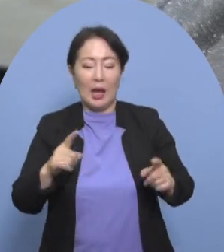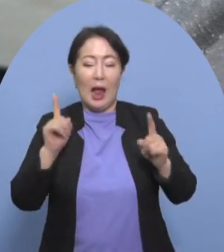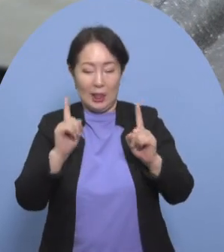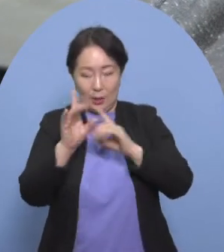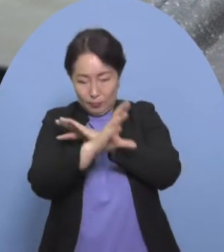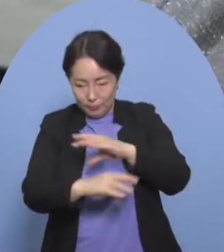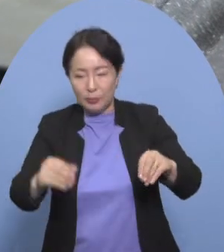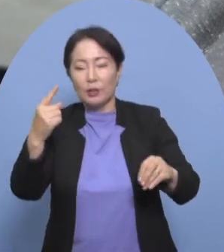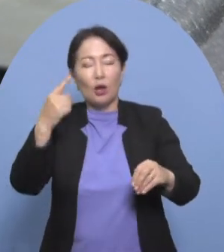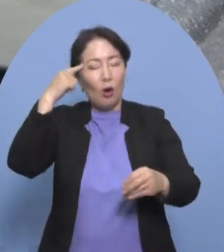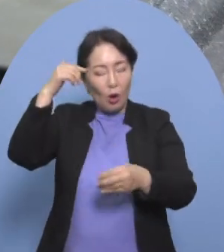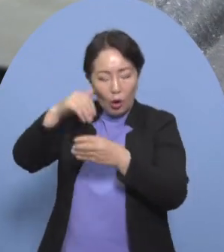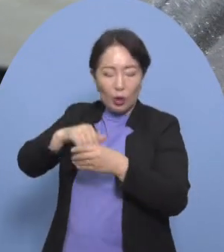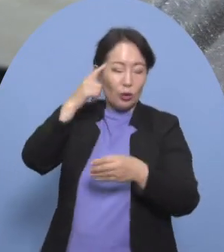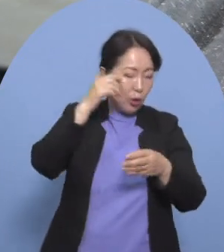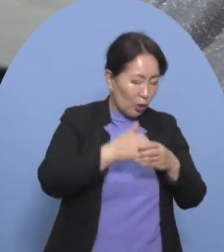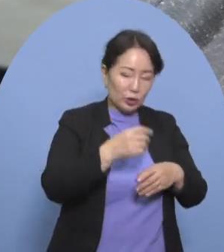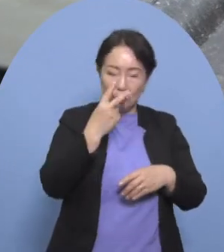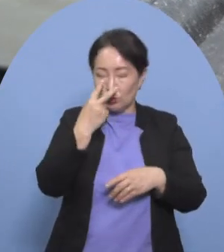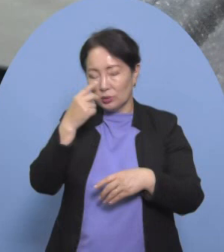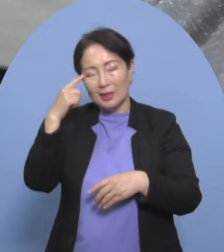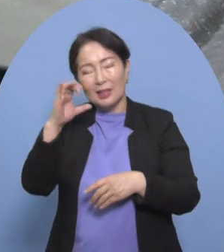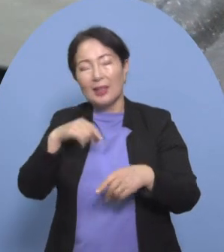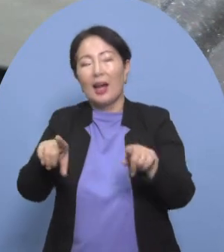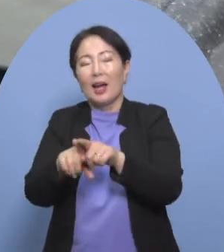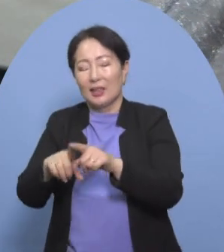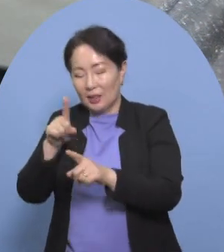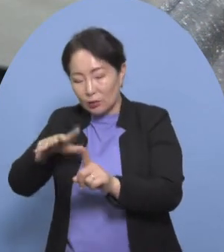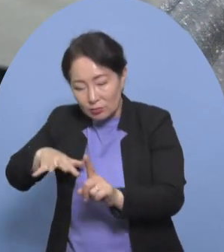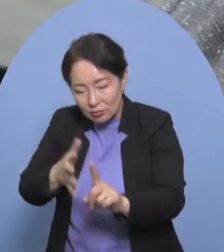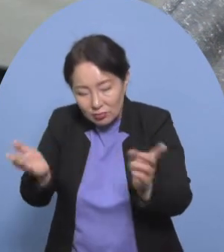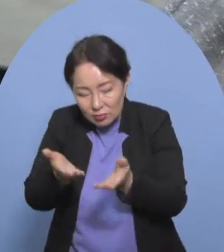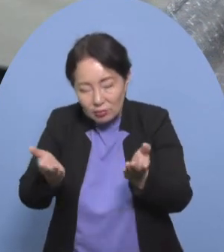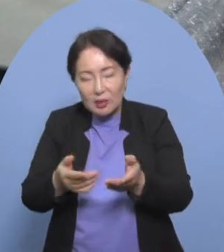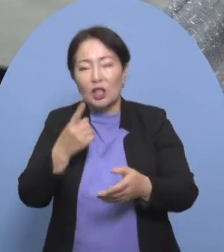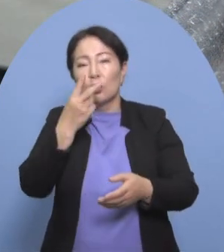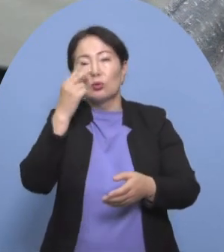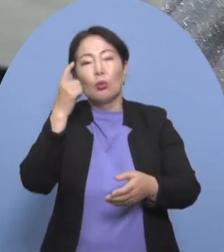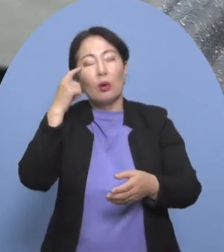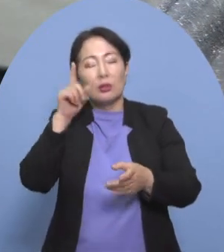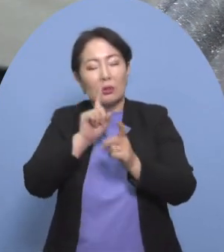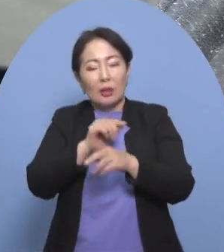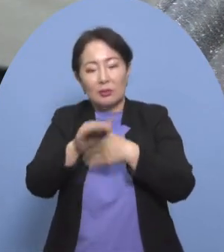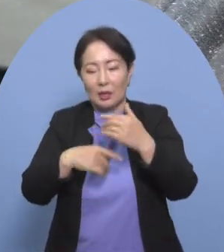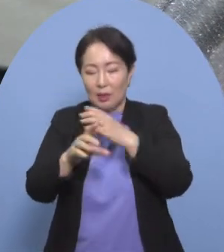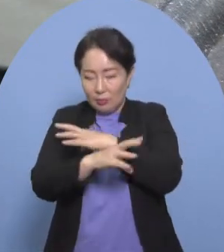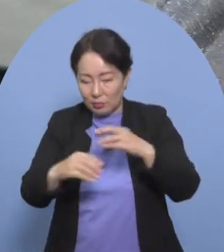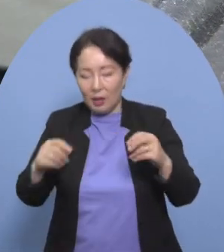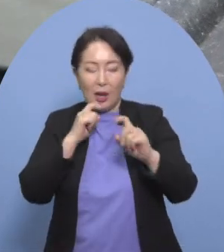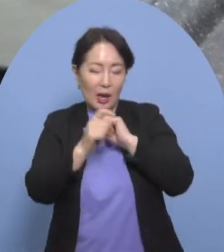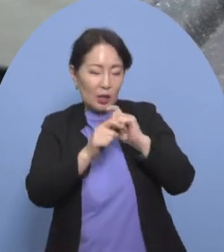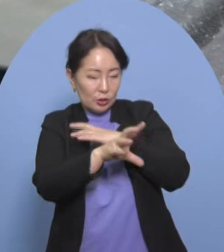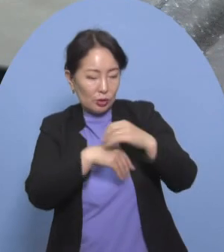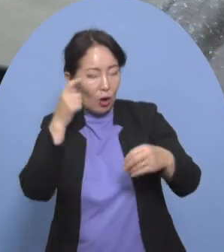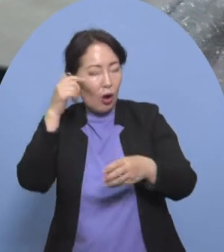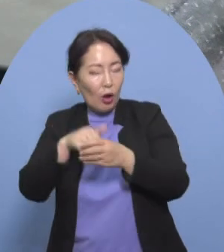харилцан нэг ойлголттой байж ш, нэг одоо үзэл санаатай, нэг үр дүнгийн араас явахын тулд нэг л үзэл бодолтой байхын тулд харилцан одоо бие